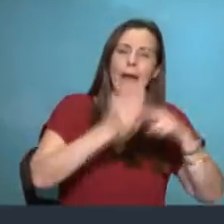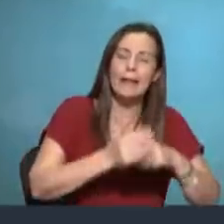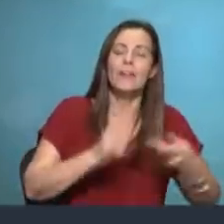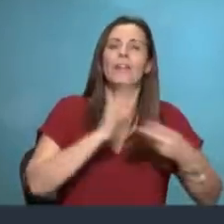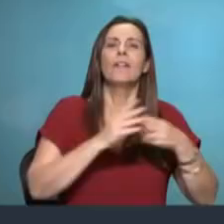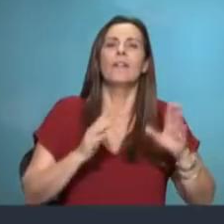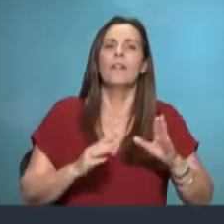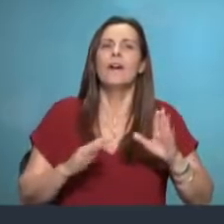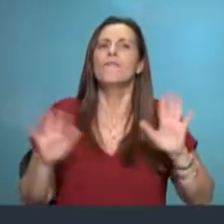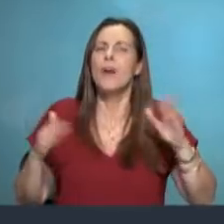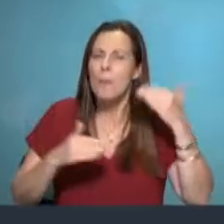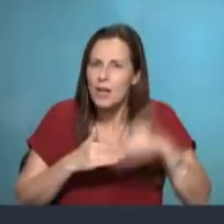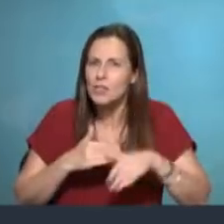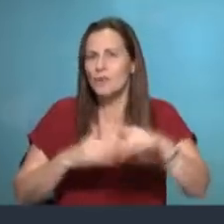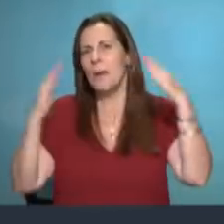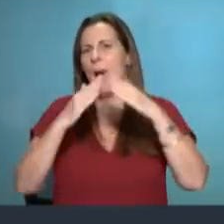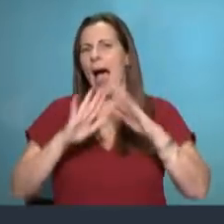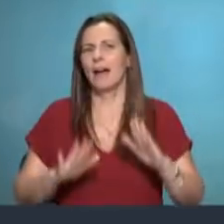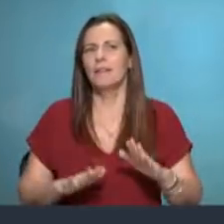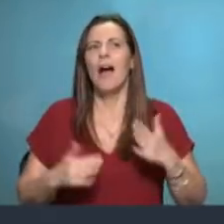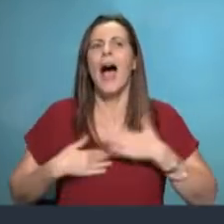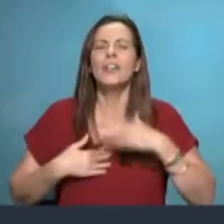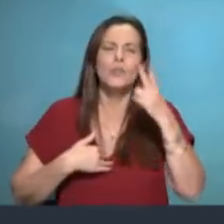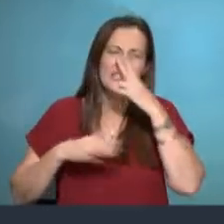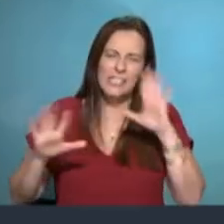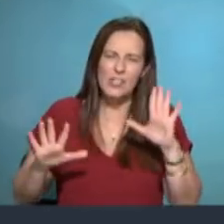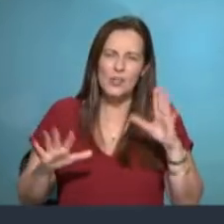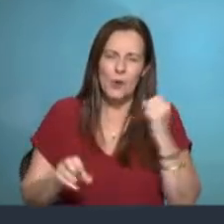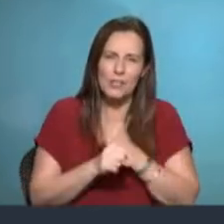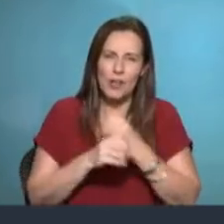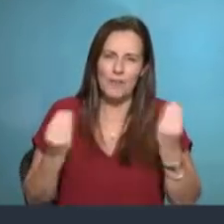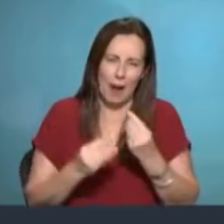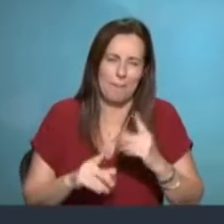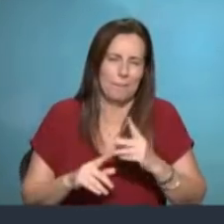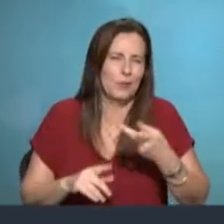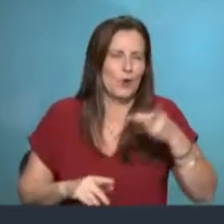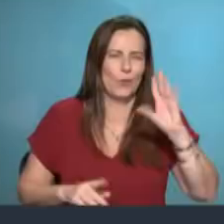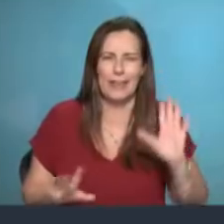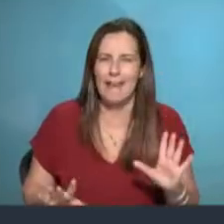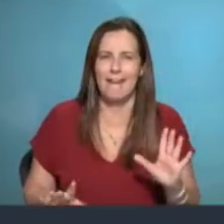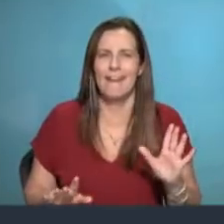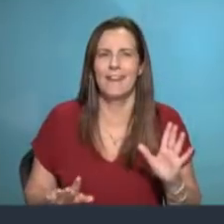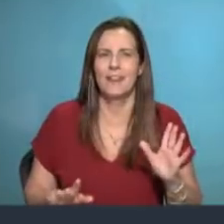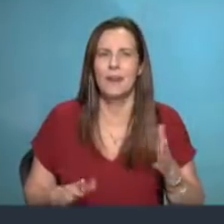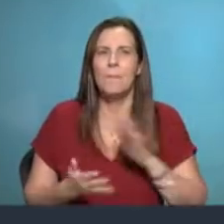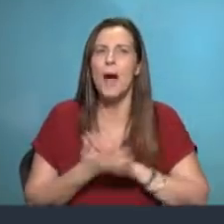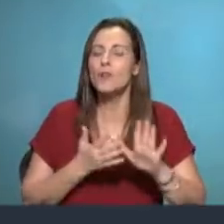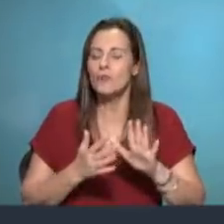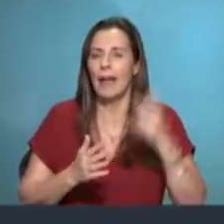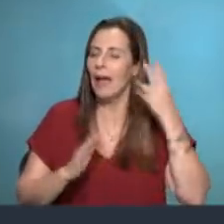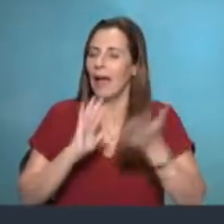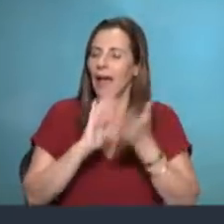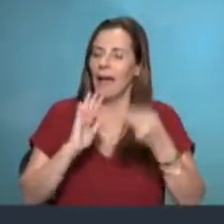ועוד חדר, ומה שיצא זה יצא בית בסוף. אנחנו ניסינו להכניס דברים יותר פשוט, להפריד את החדרי